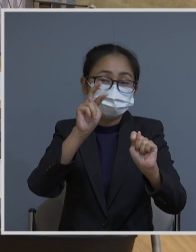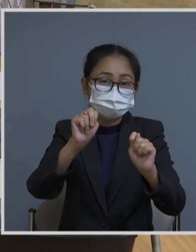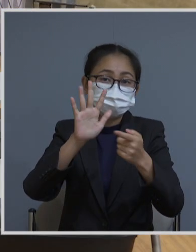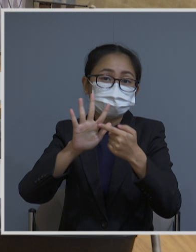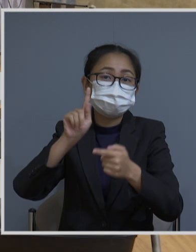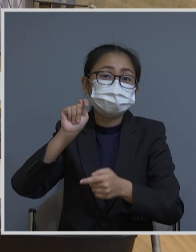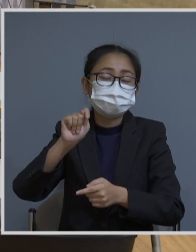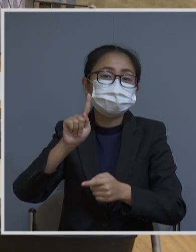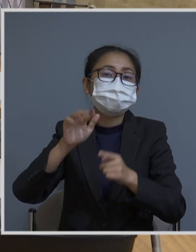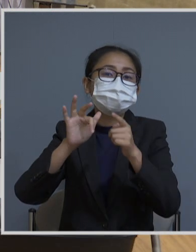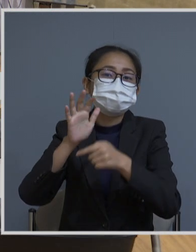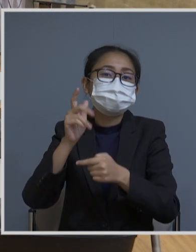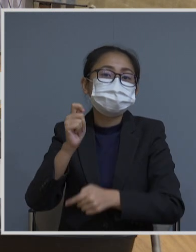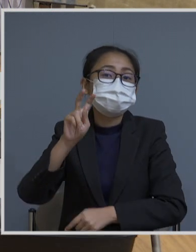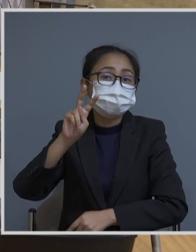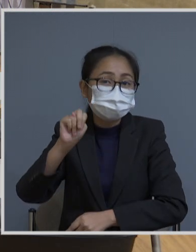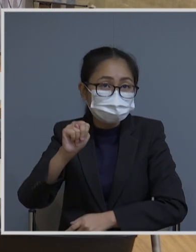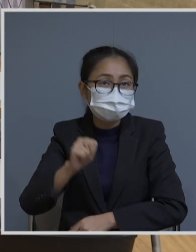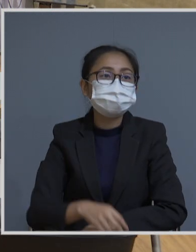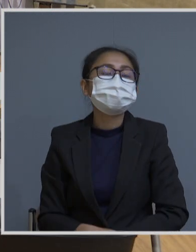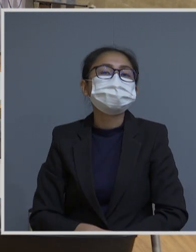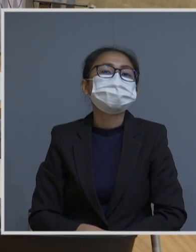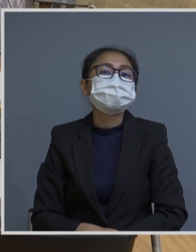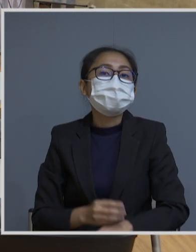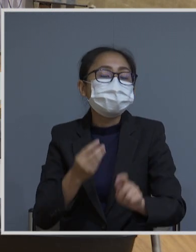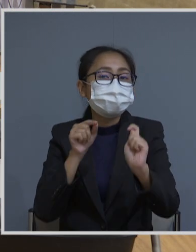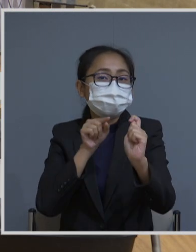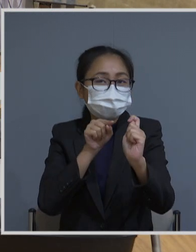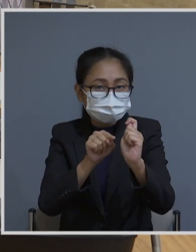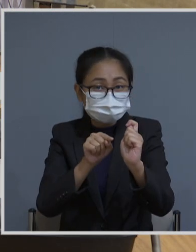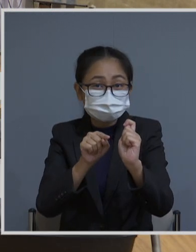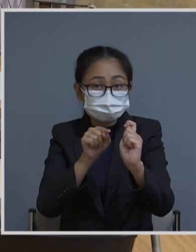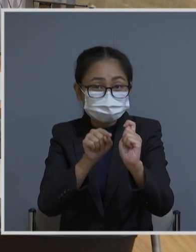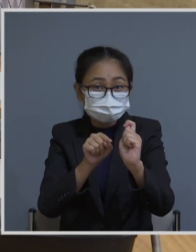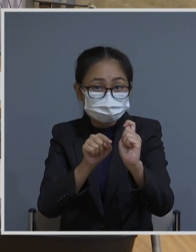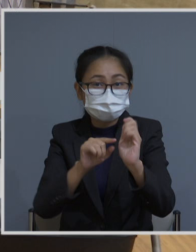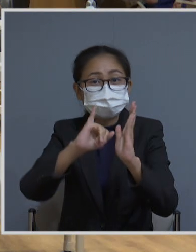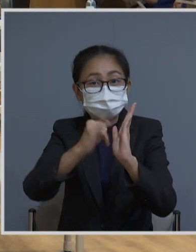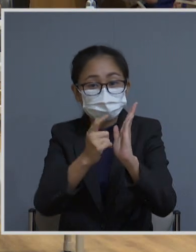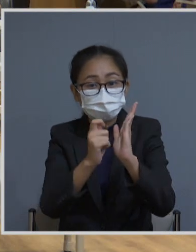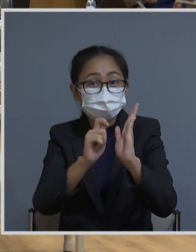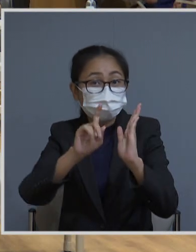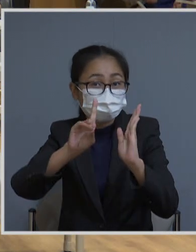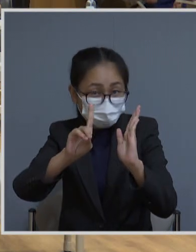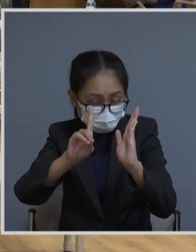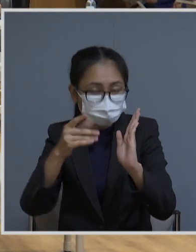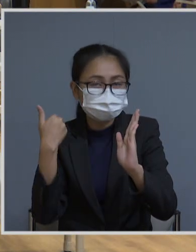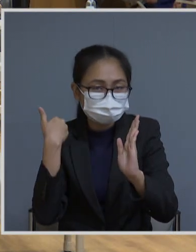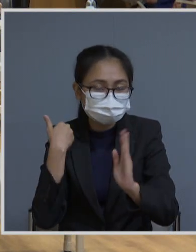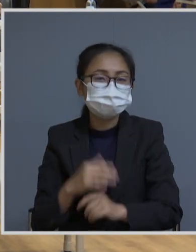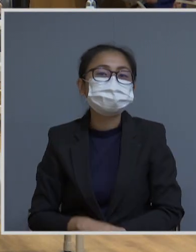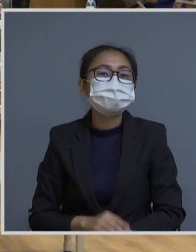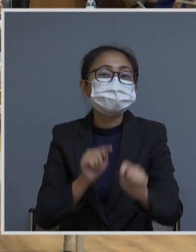ประโยชน์บ้านนาคำตำบลคำเลาะอำเภอไชยวานเออกูดอนธานีได้ประโยชน์บ้านท่าวารีตำบล